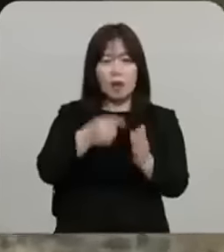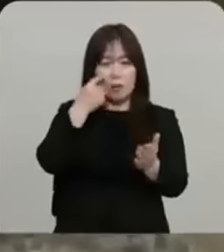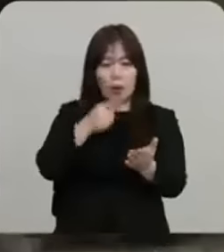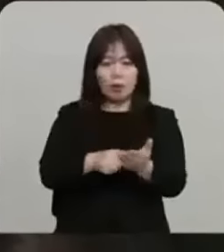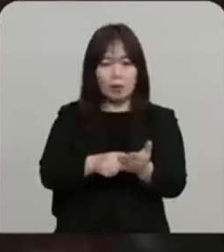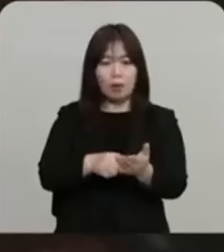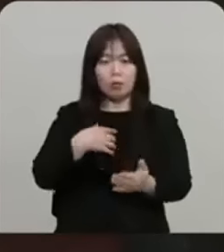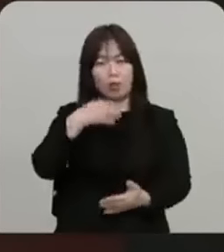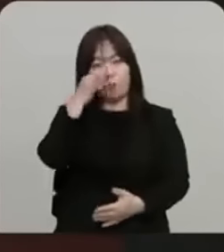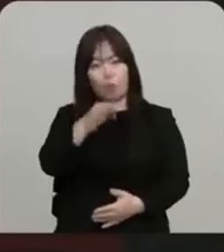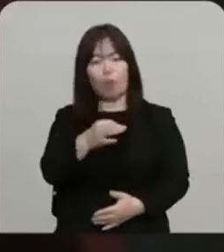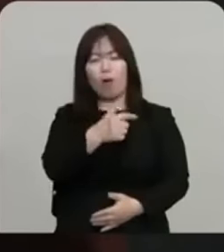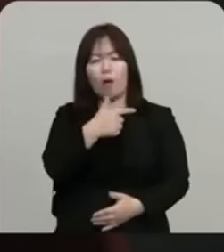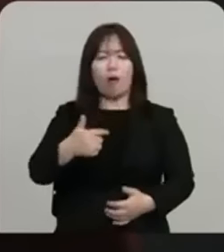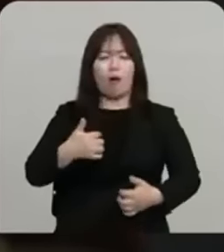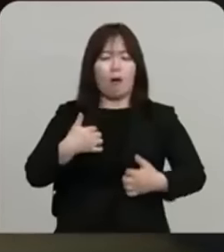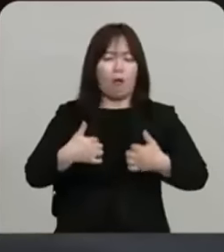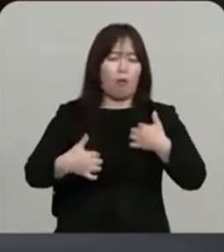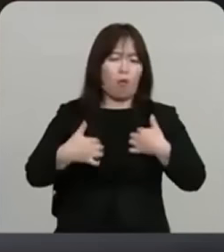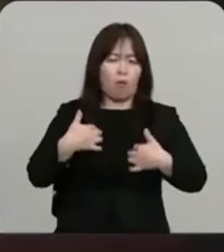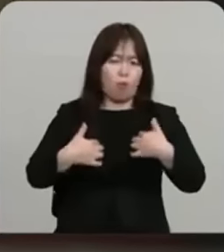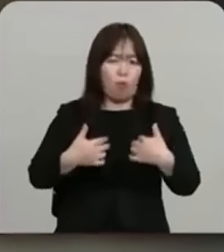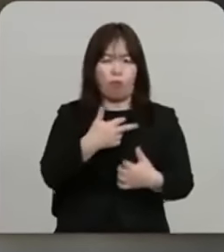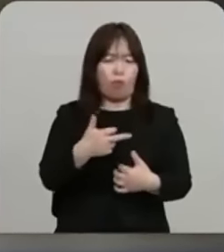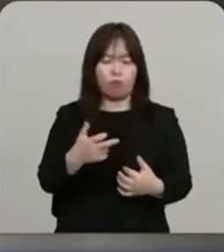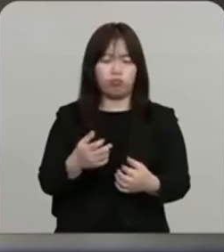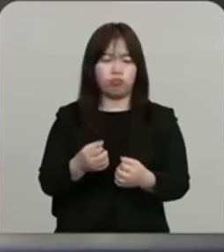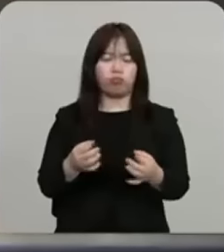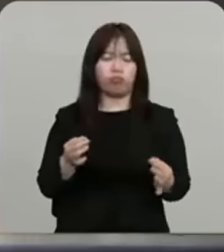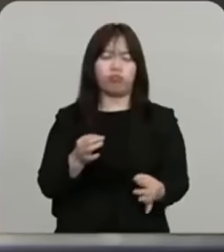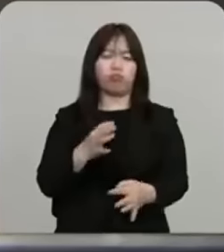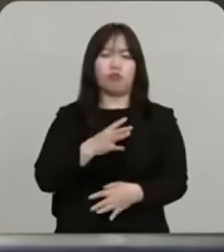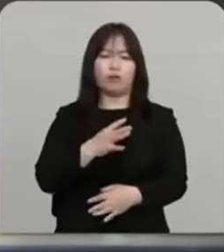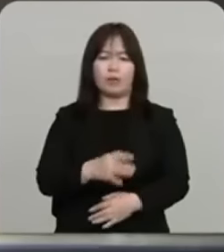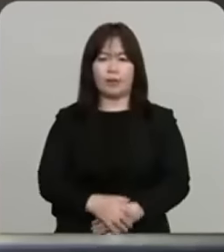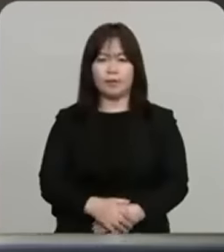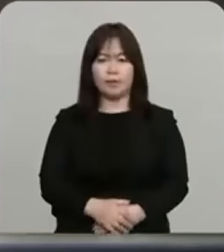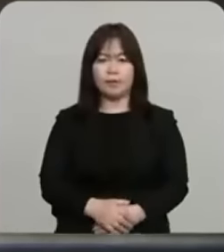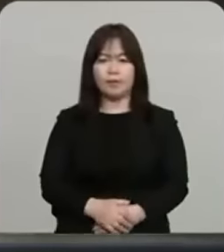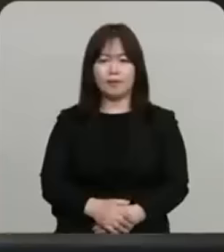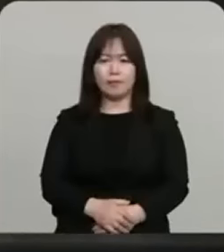발견했을 때 그 환희는 정말 이루 말할 수 없었다고